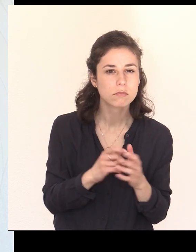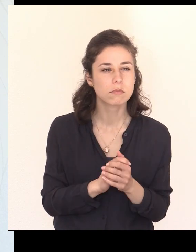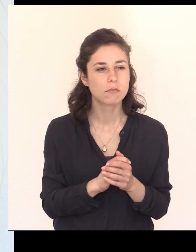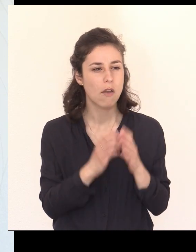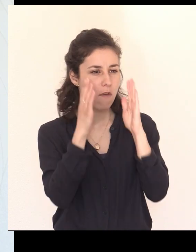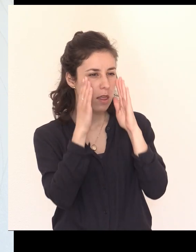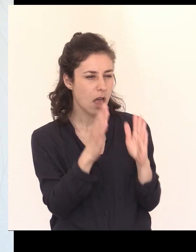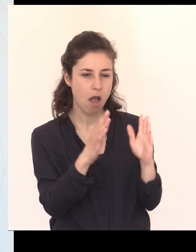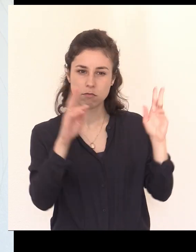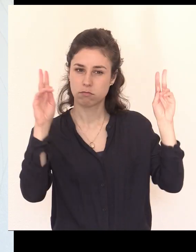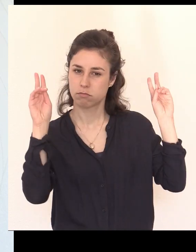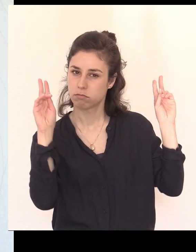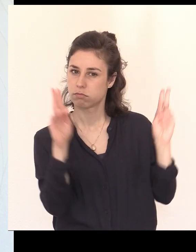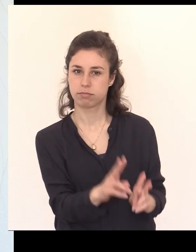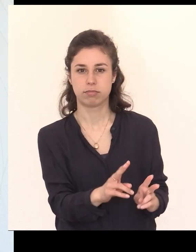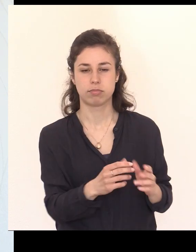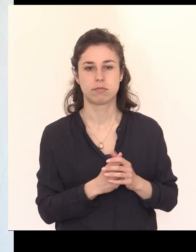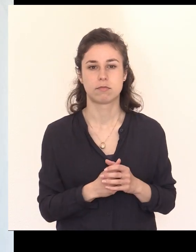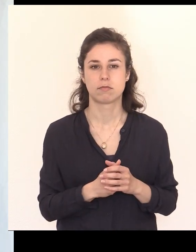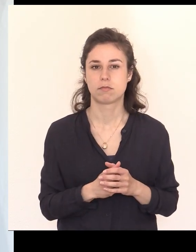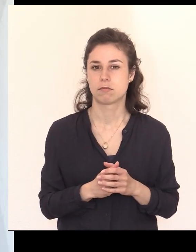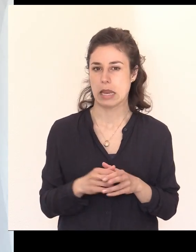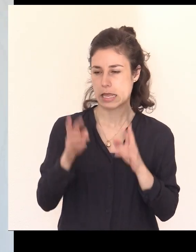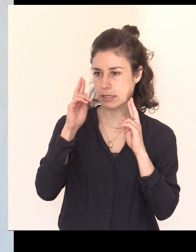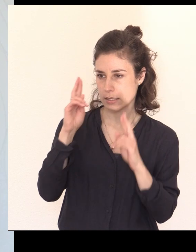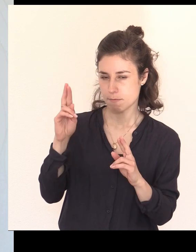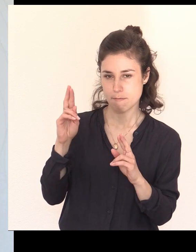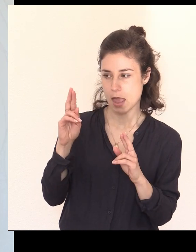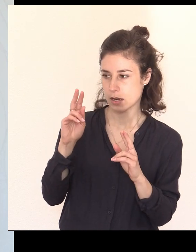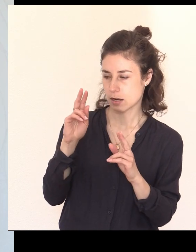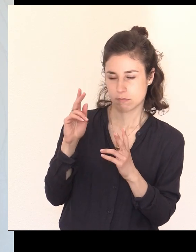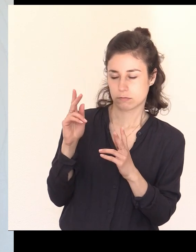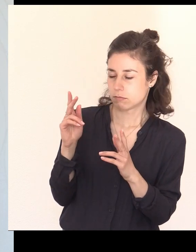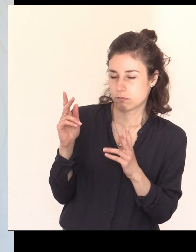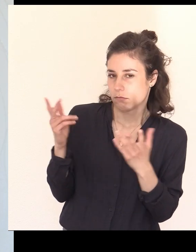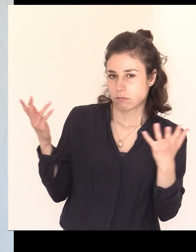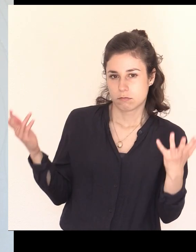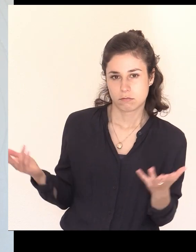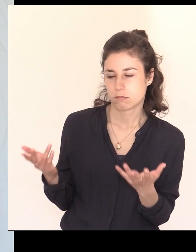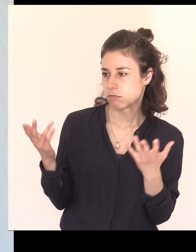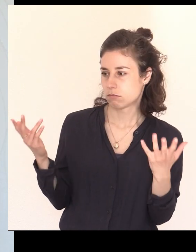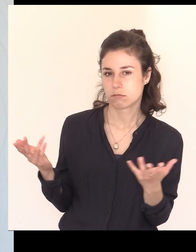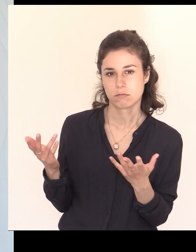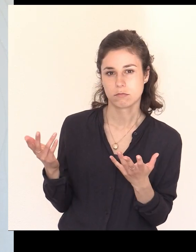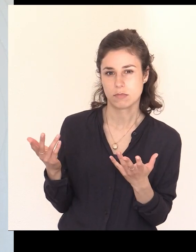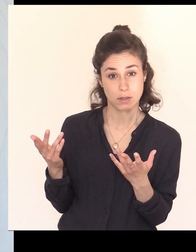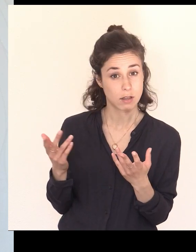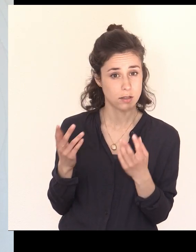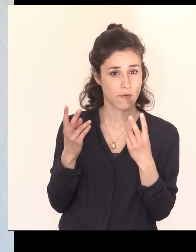der Menschen untereinander wächst. Respekt den anderen Menschen gegenüber, eine